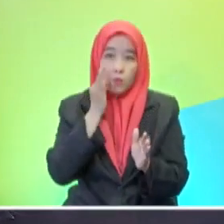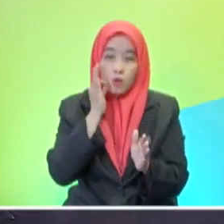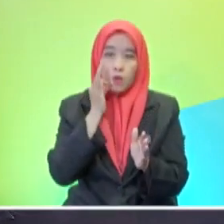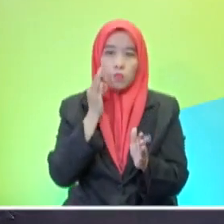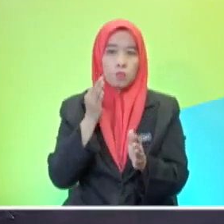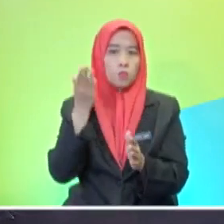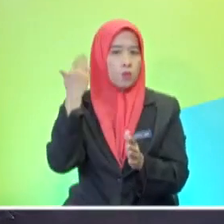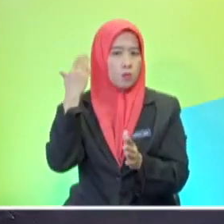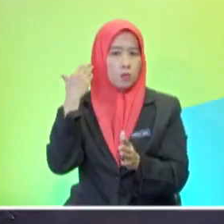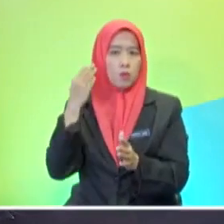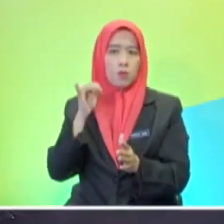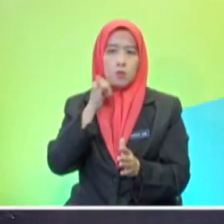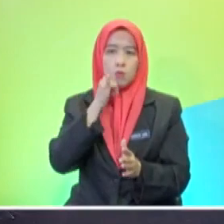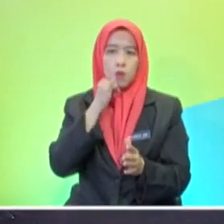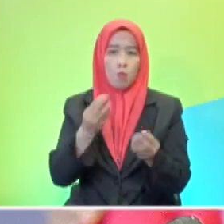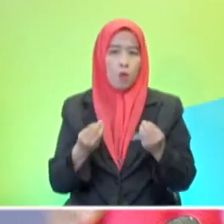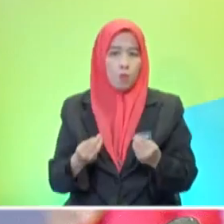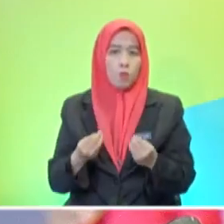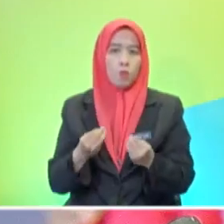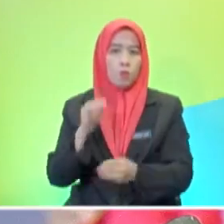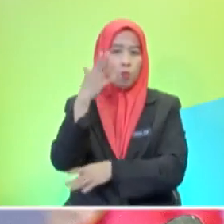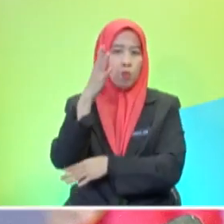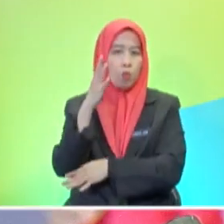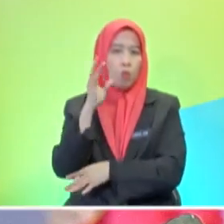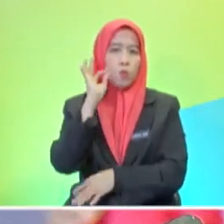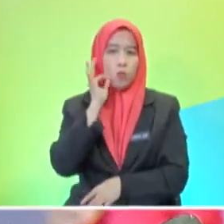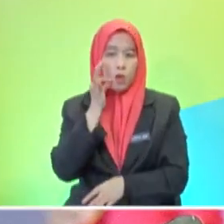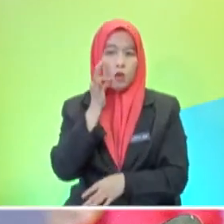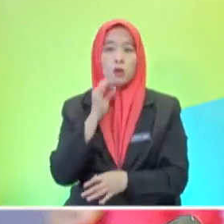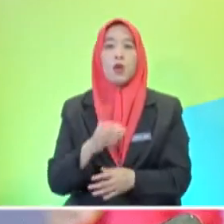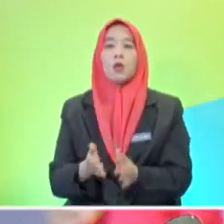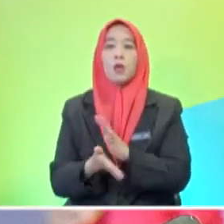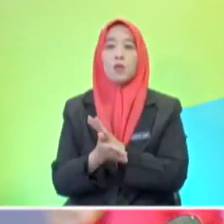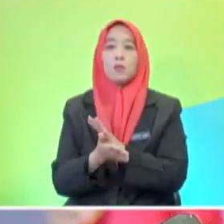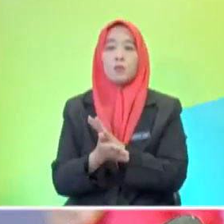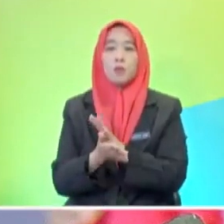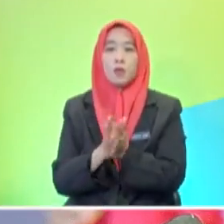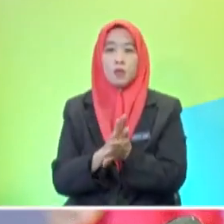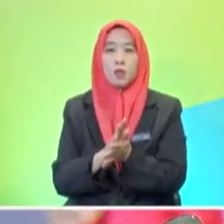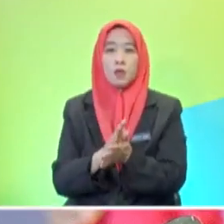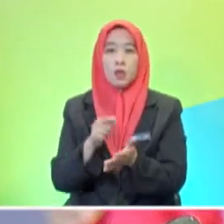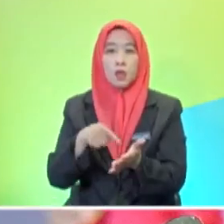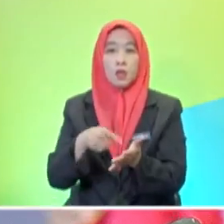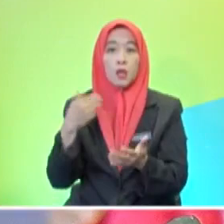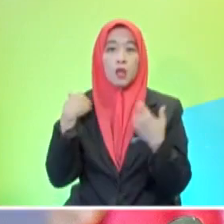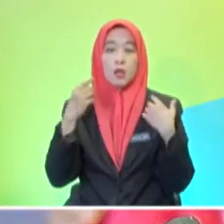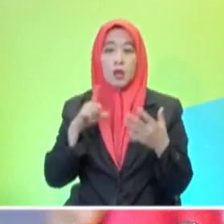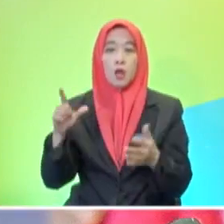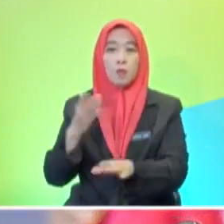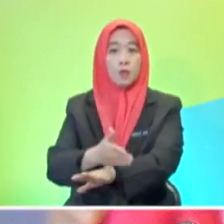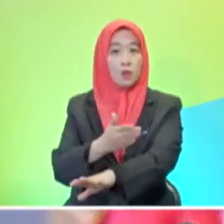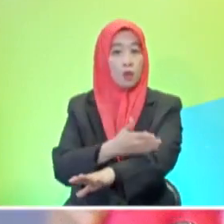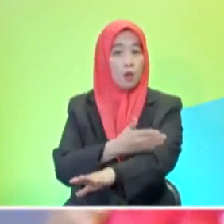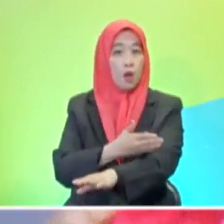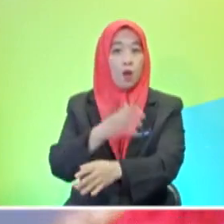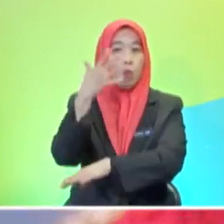Ya, bukan Syafika. Saya pun tunggu pokok berbuah, betul tak? Okey, baik. Jadi ini adalah peringkat pokok berbuah. Syafika, kat